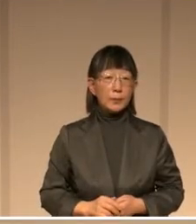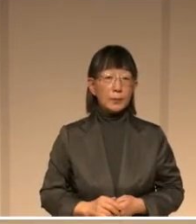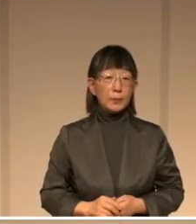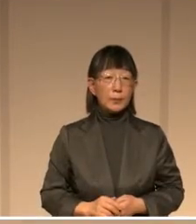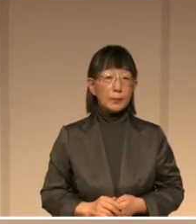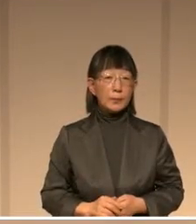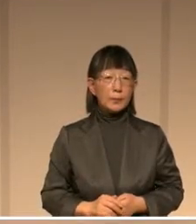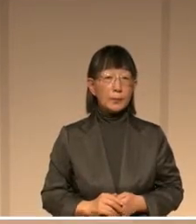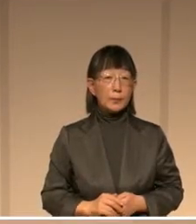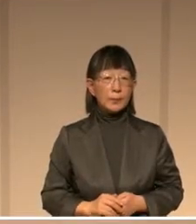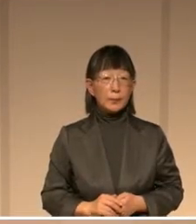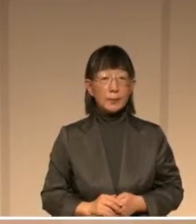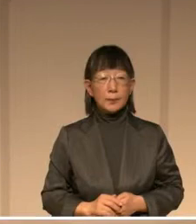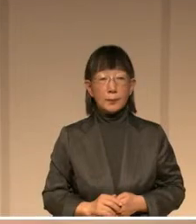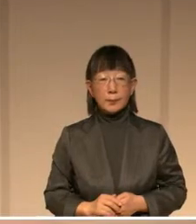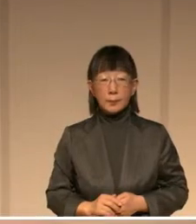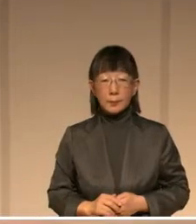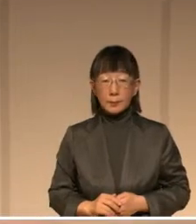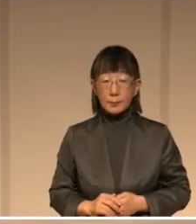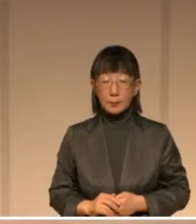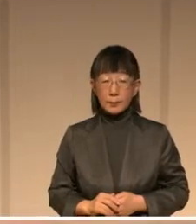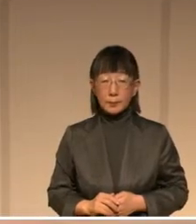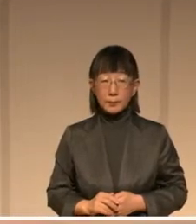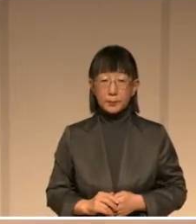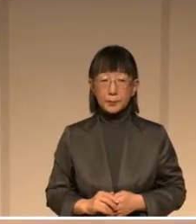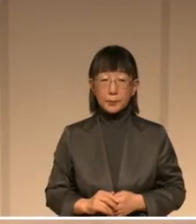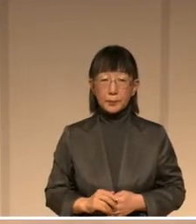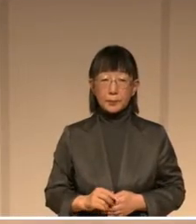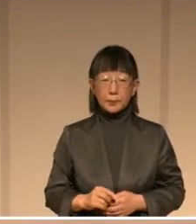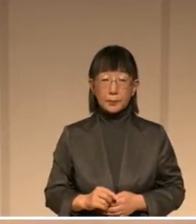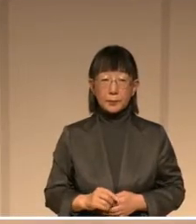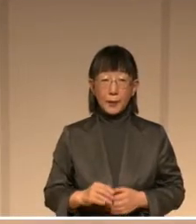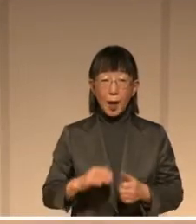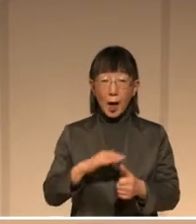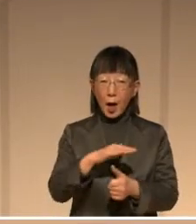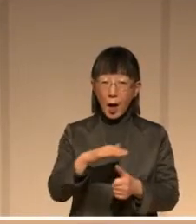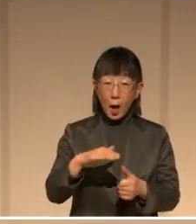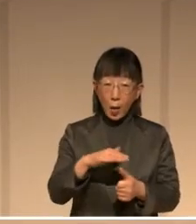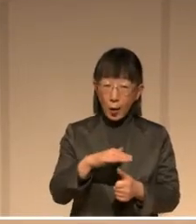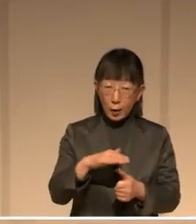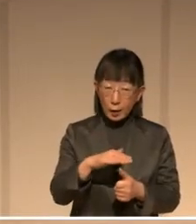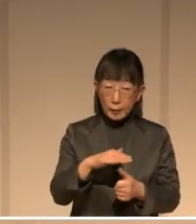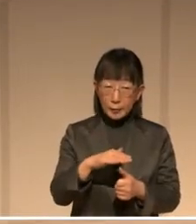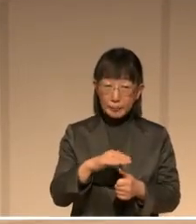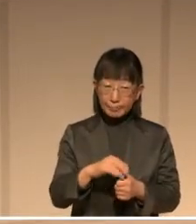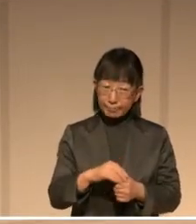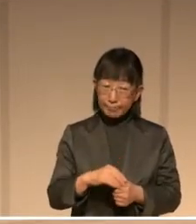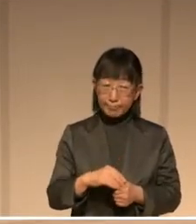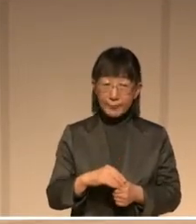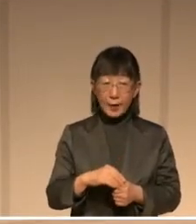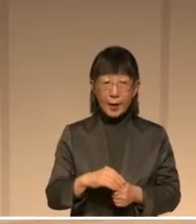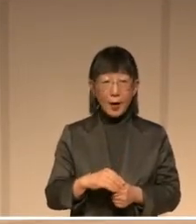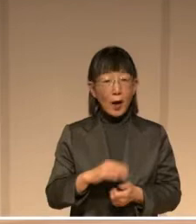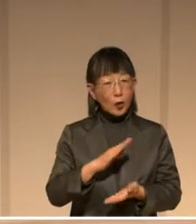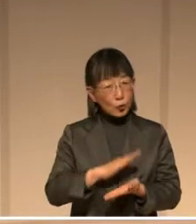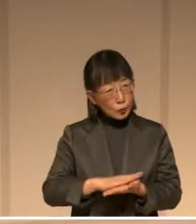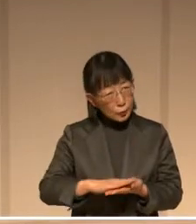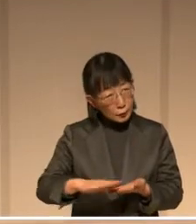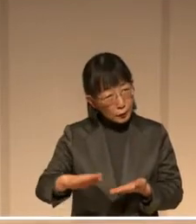あれこれ必殺そうなんですよねいざ可愛いじゃなんていうかねあの美しい可愛い